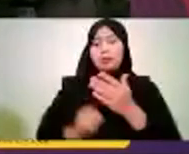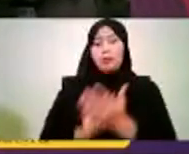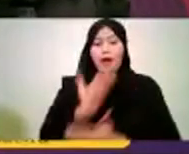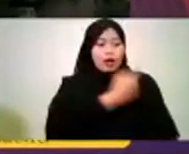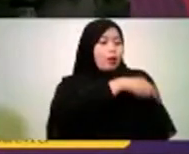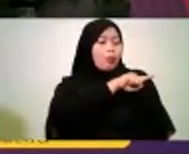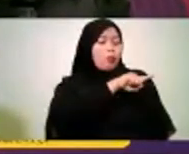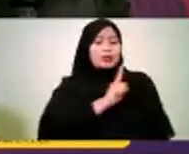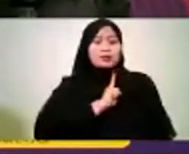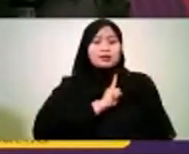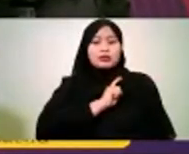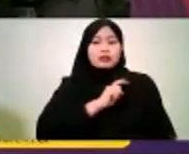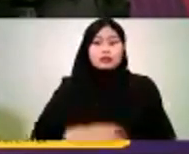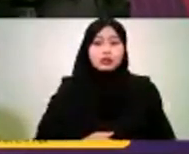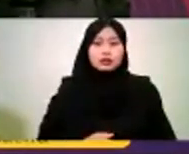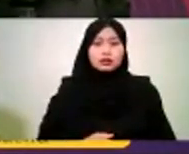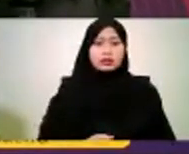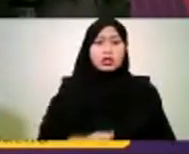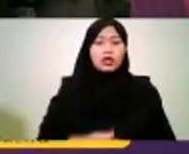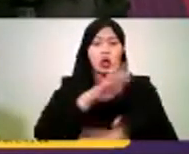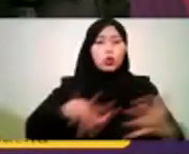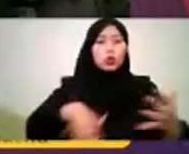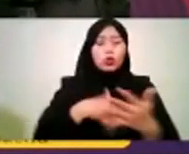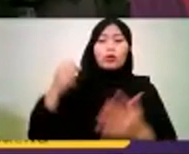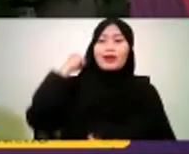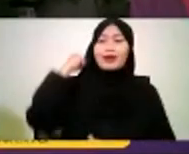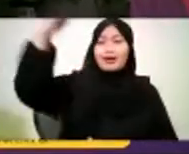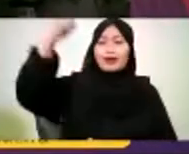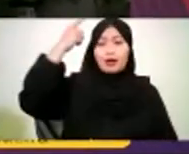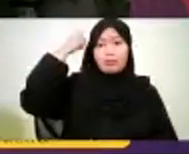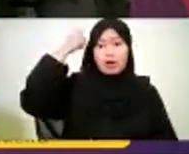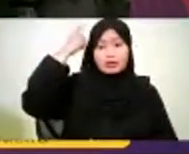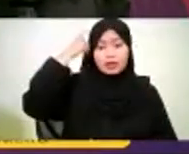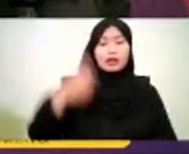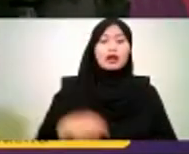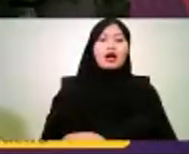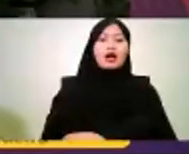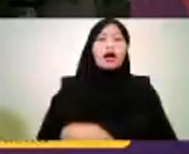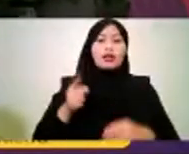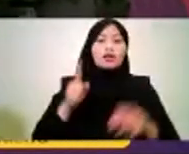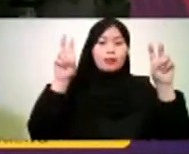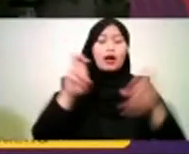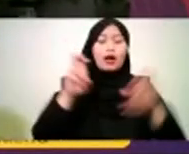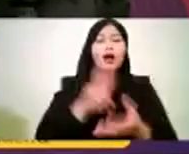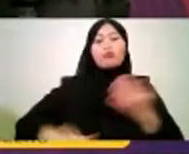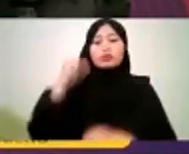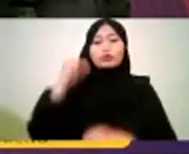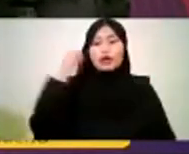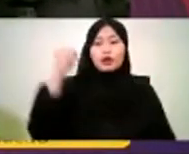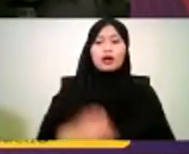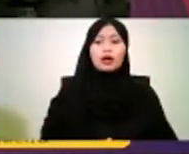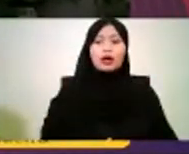sejak kurikulum Merdeka belajar kampus Merdeka digolongkan kemerdekaan dalam proses belajar